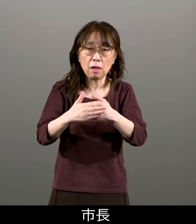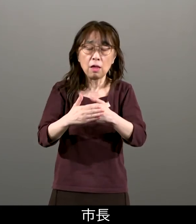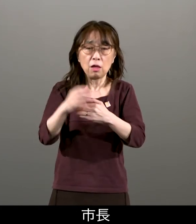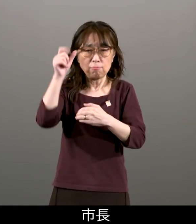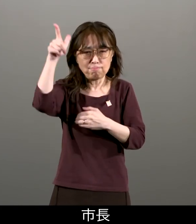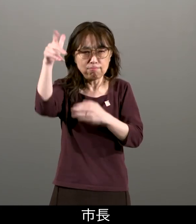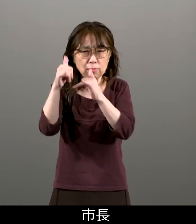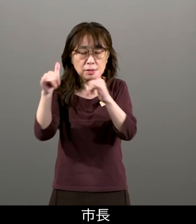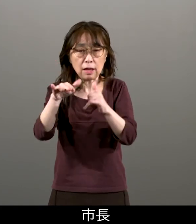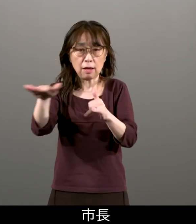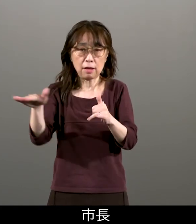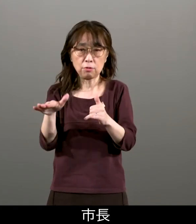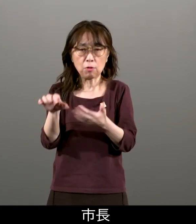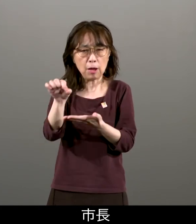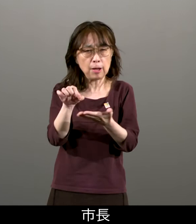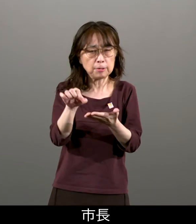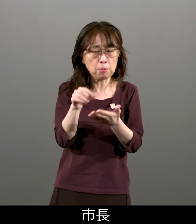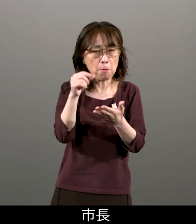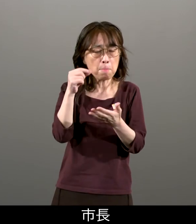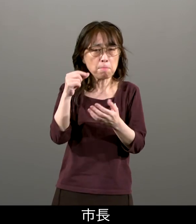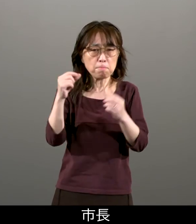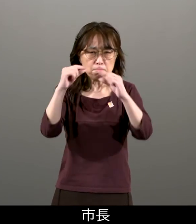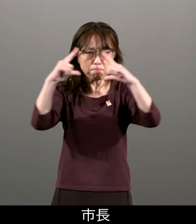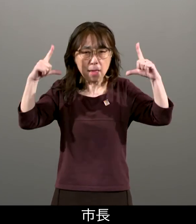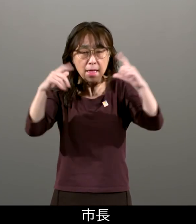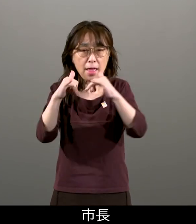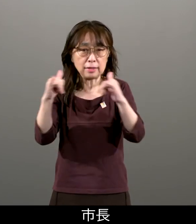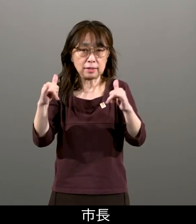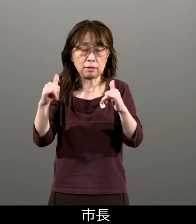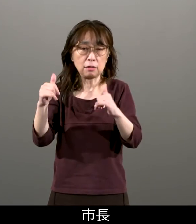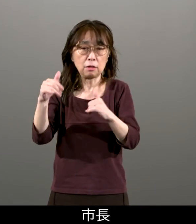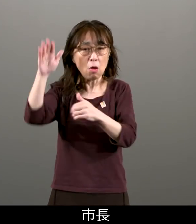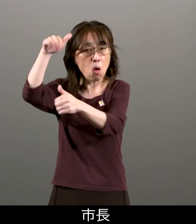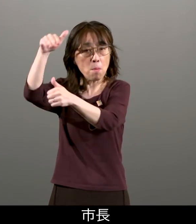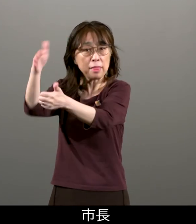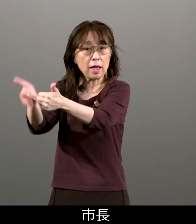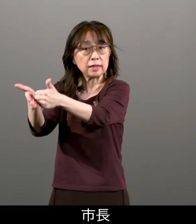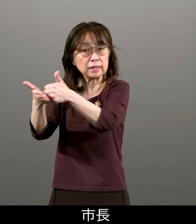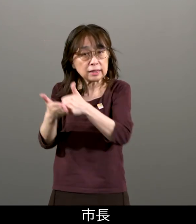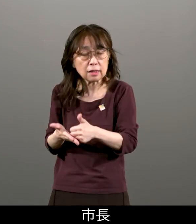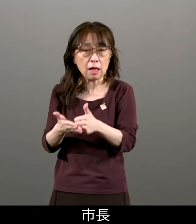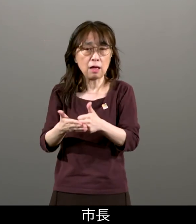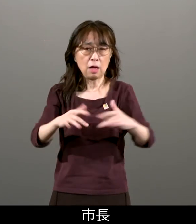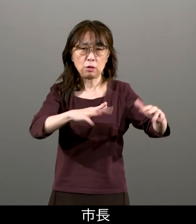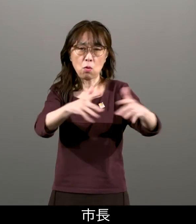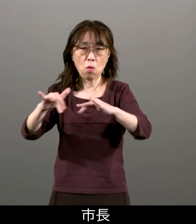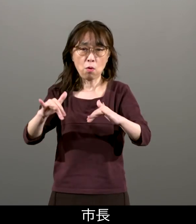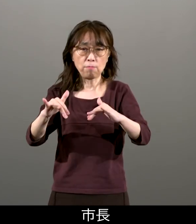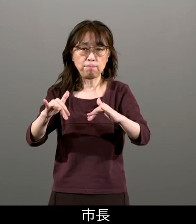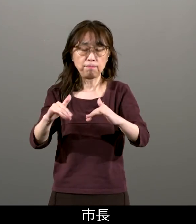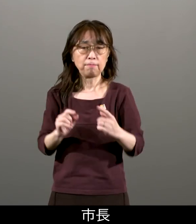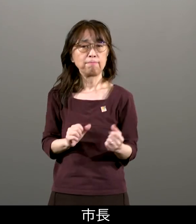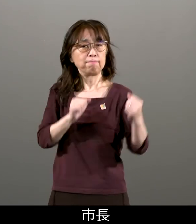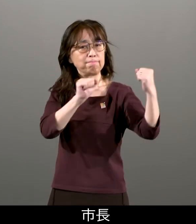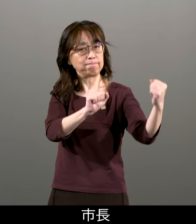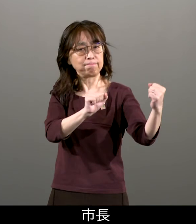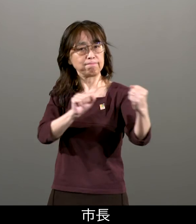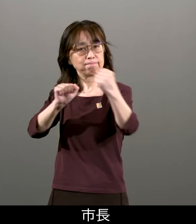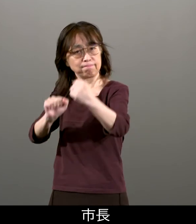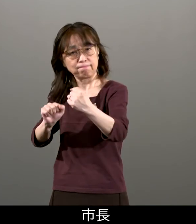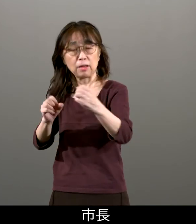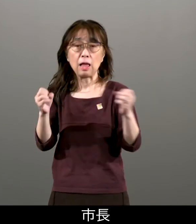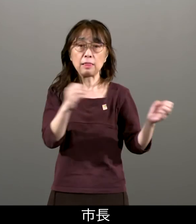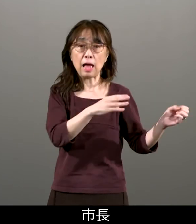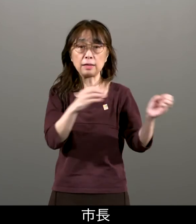や著名人の方々をお招きをして、討論、対談というような形でです